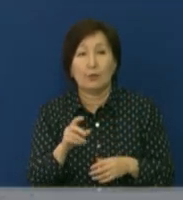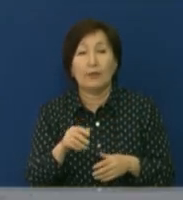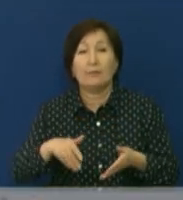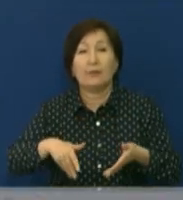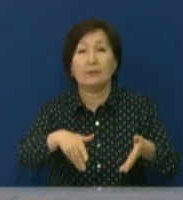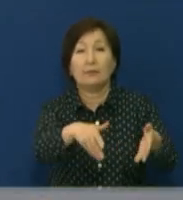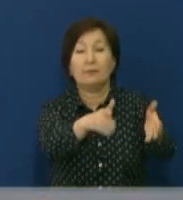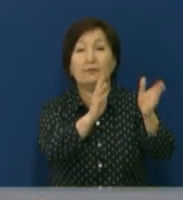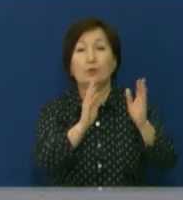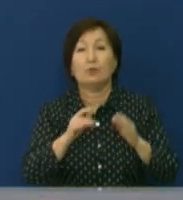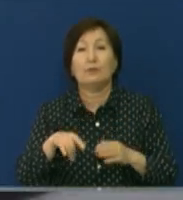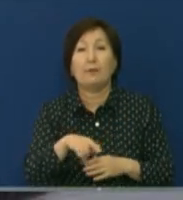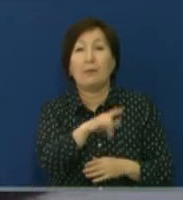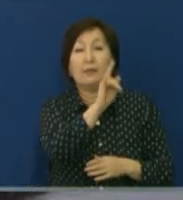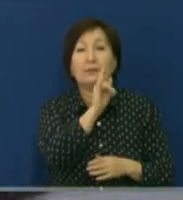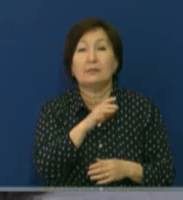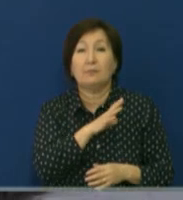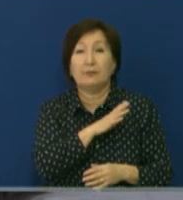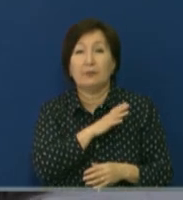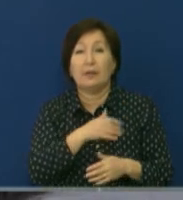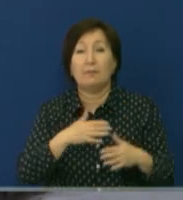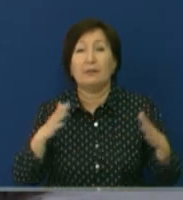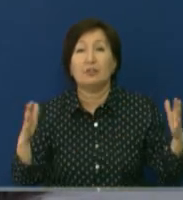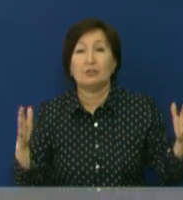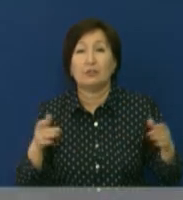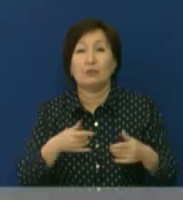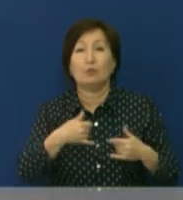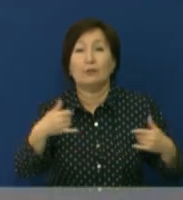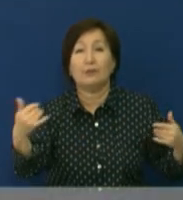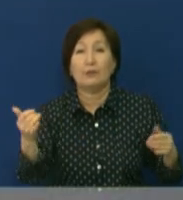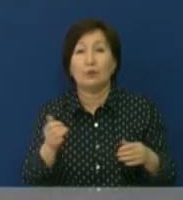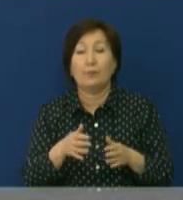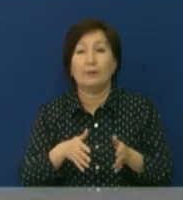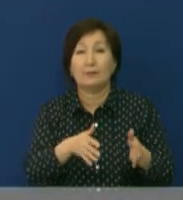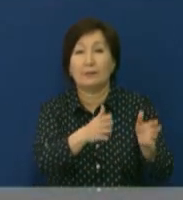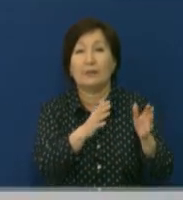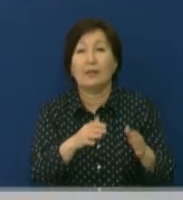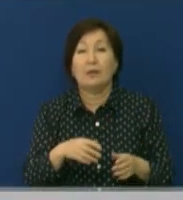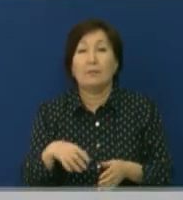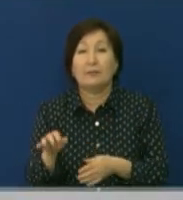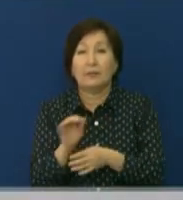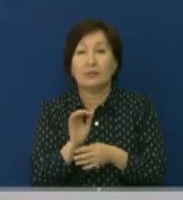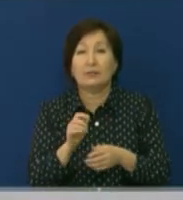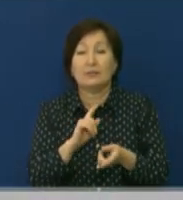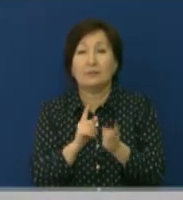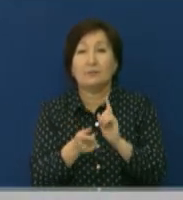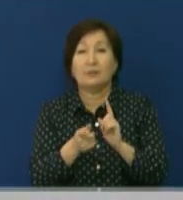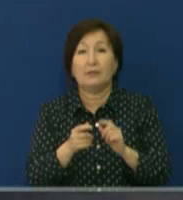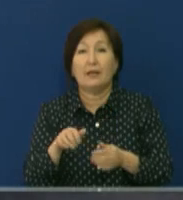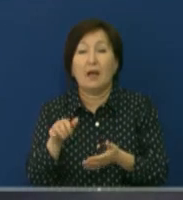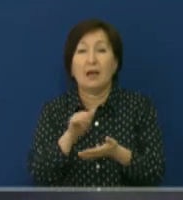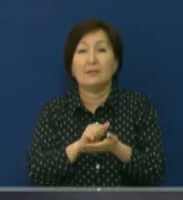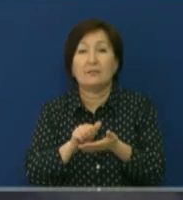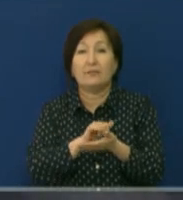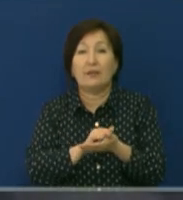также проведены работы по удлинению и расширению полосы подрядчики полностью заменили и увеличили асфальтобетонное покрытие